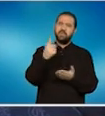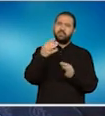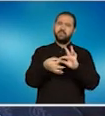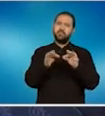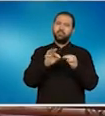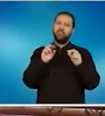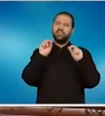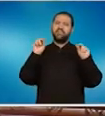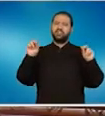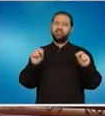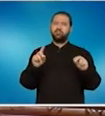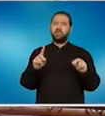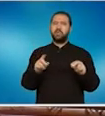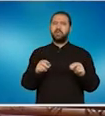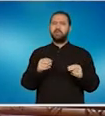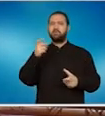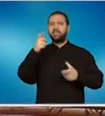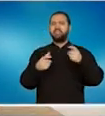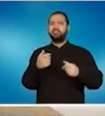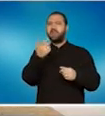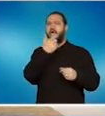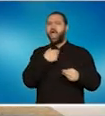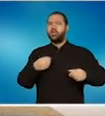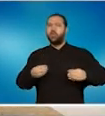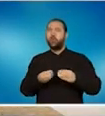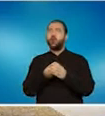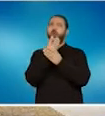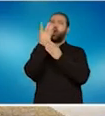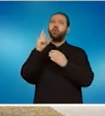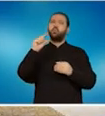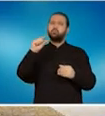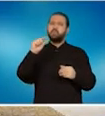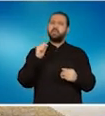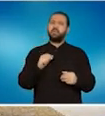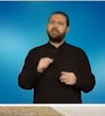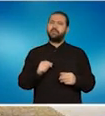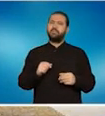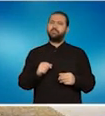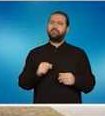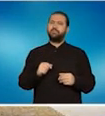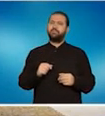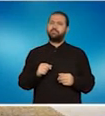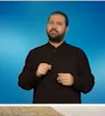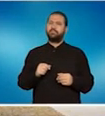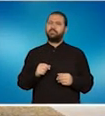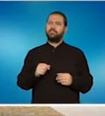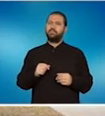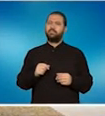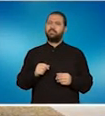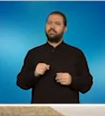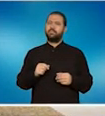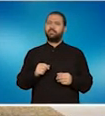este o meditație la anul nou. Foarte scurtă, în care... Meditație la omul nou.